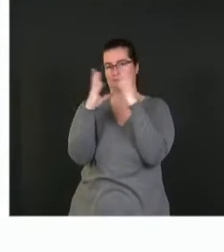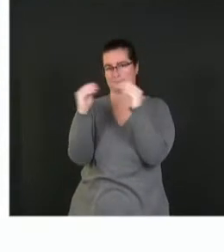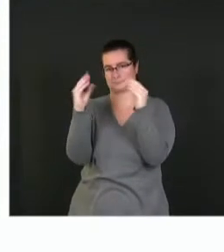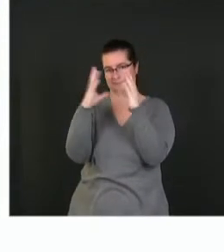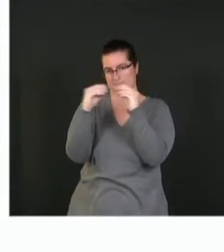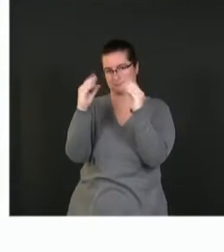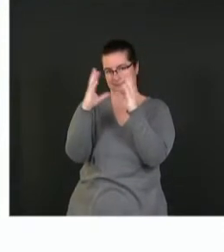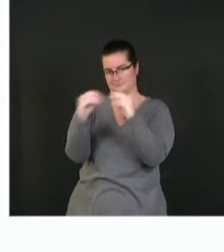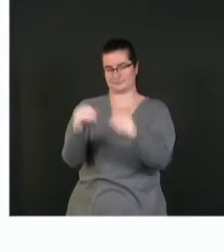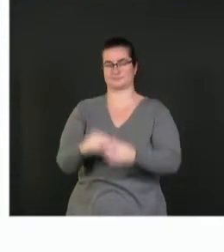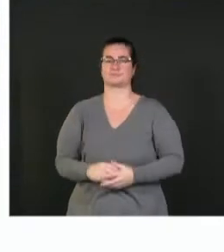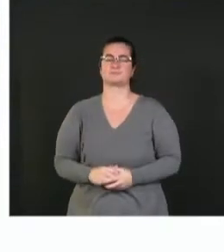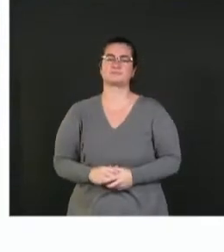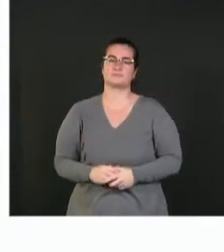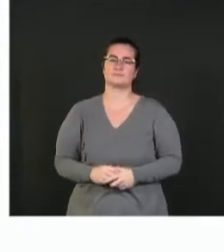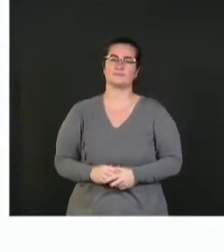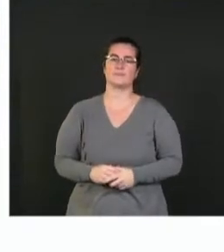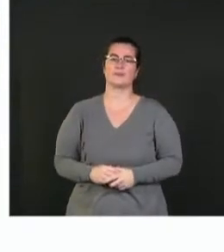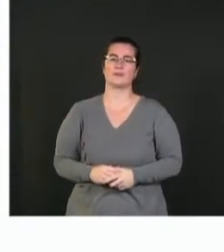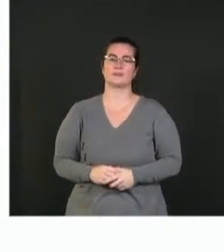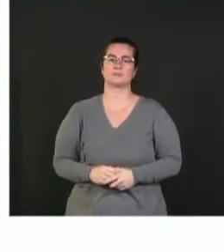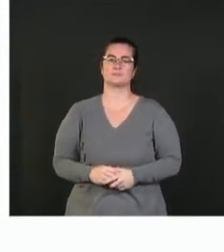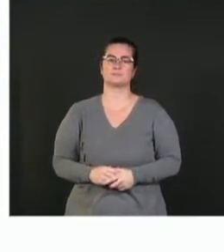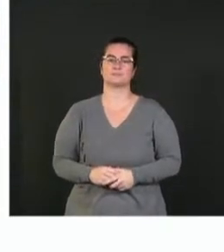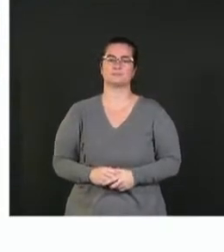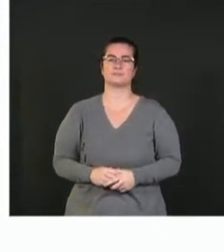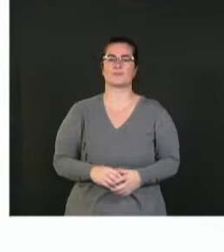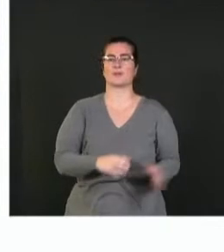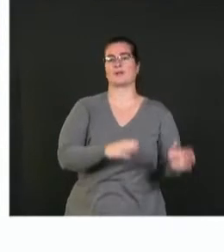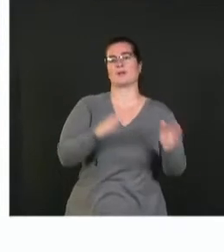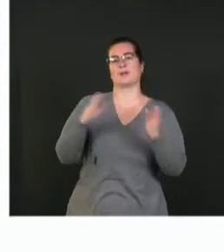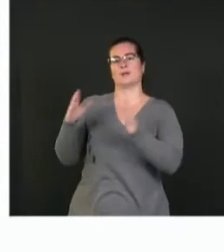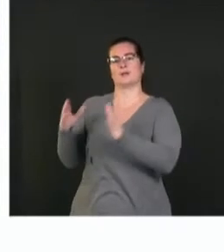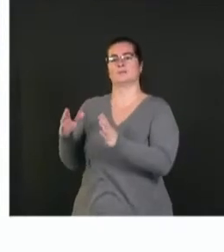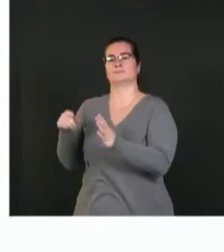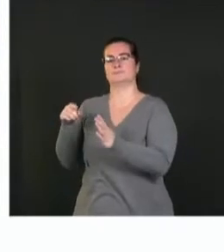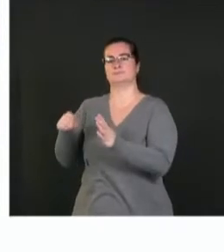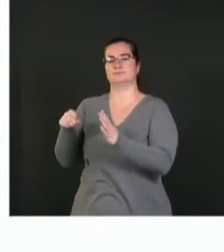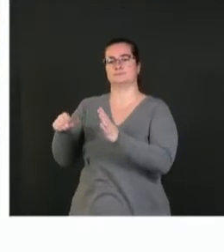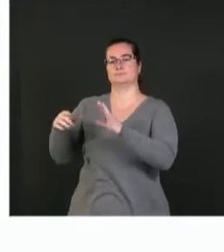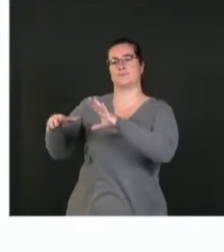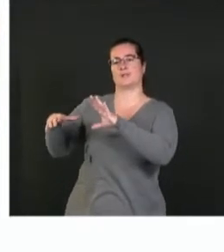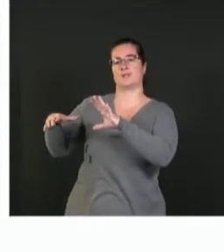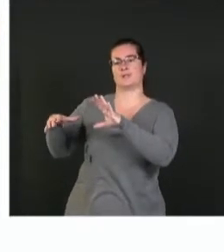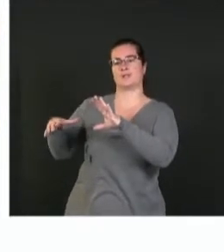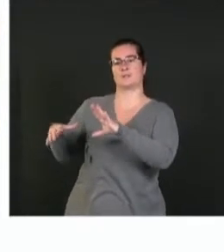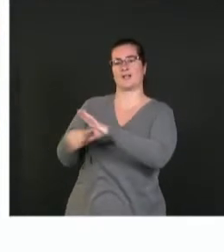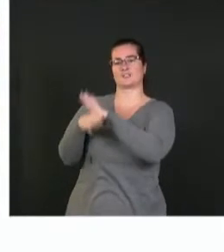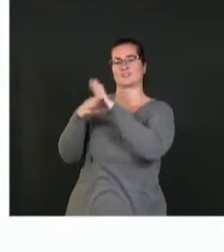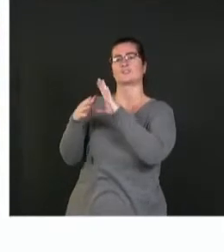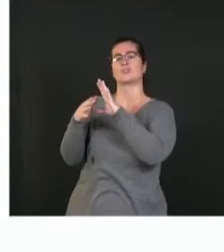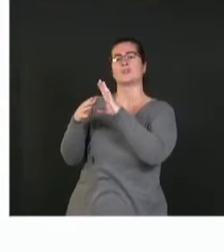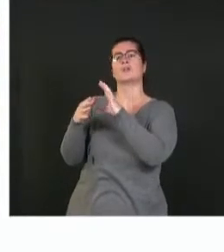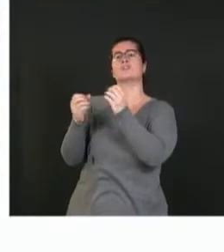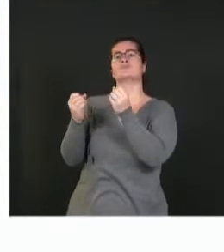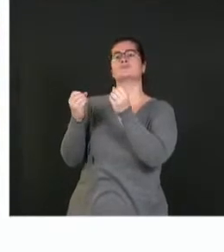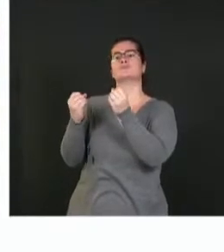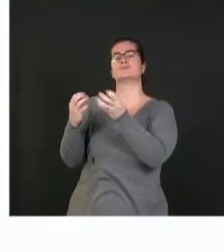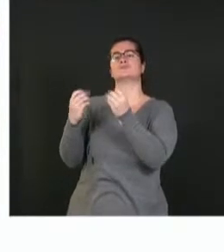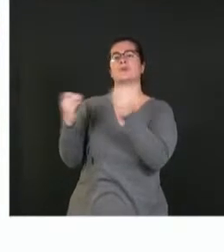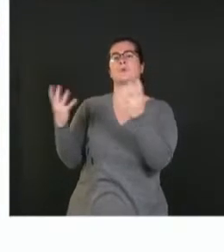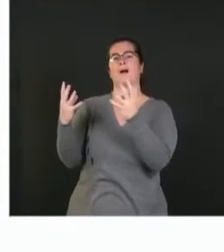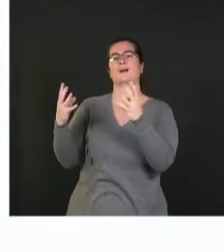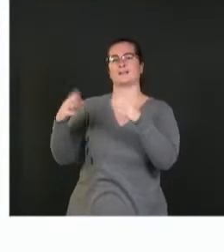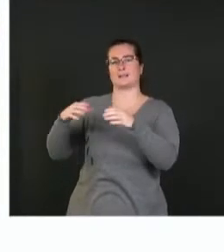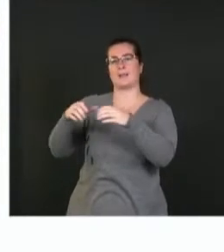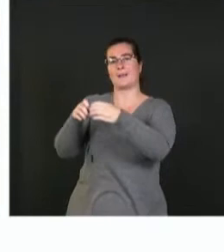l'image du bas, sur le côté droit, vous avez un gabion. Un gabion, vous savez, c'est ce qu'on voit en général au bord des autoroutes. Dans du grillage, il y a de